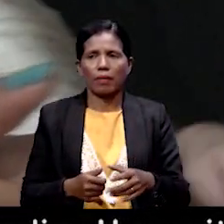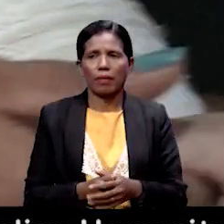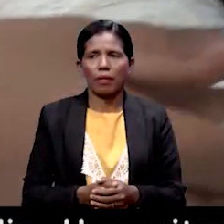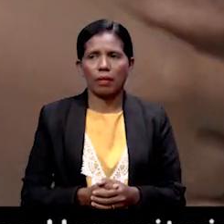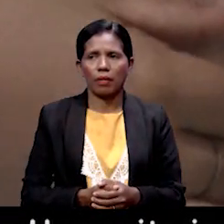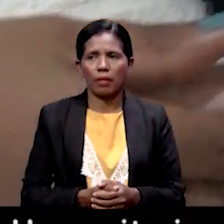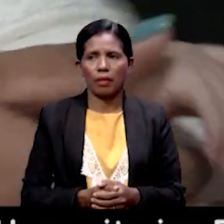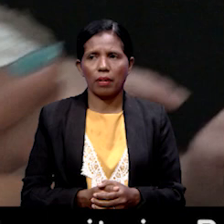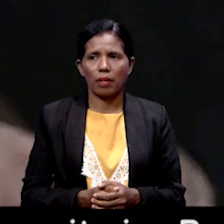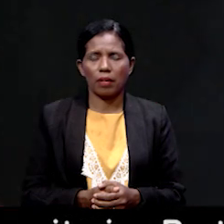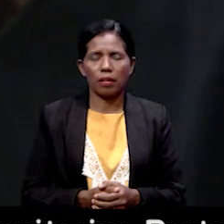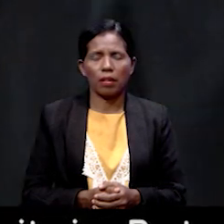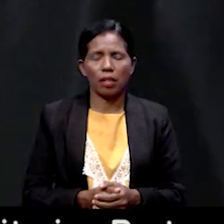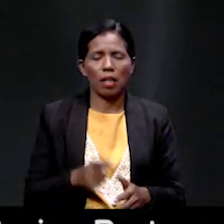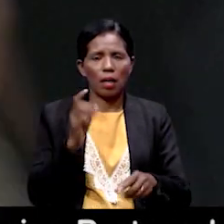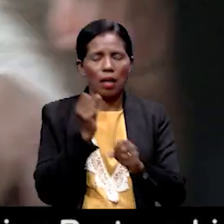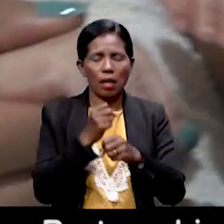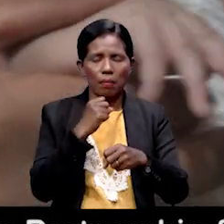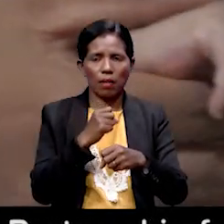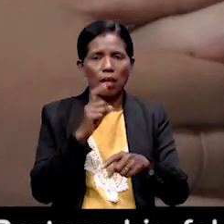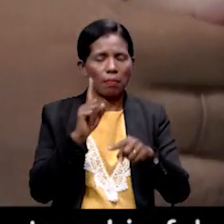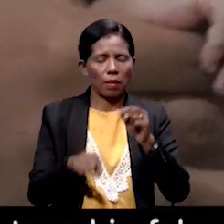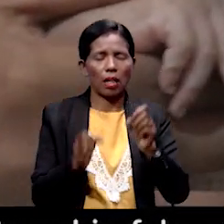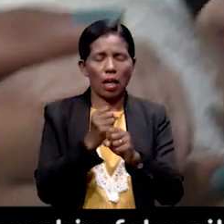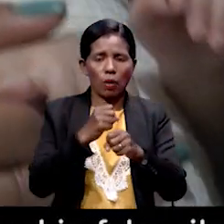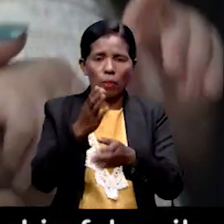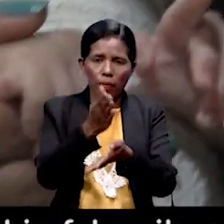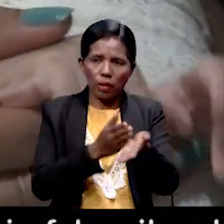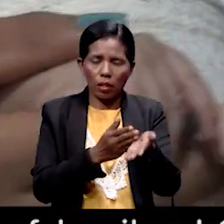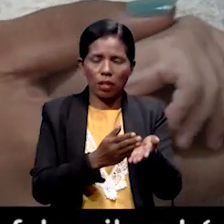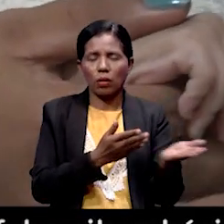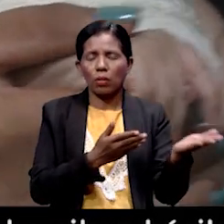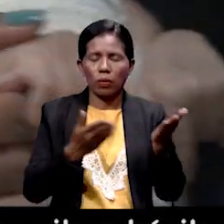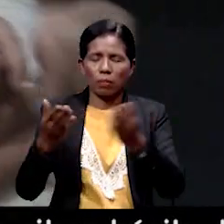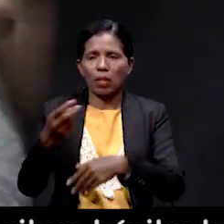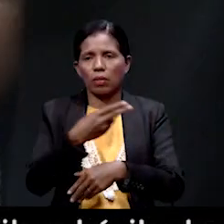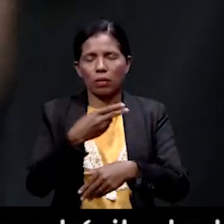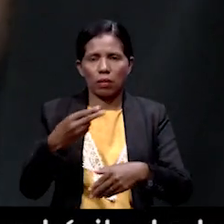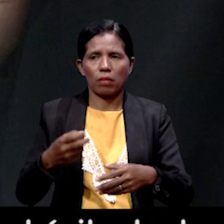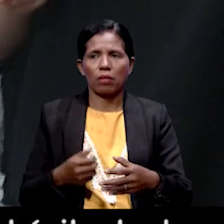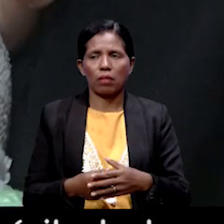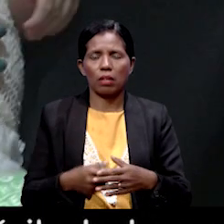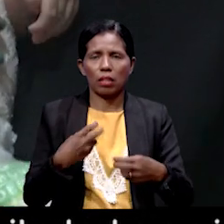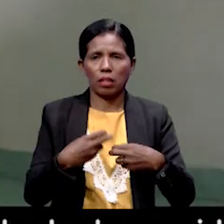nia labele operasan yang sira konsultasi ba Indonesia ram sana sana risk bot.